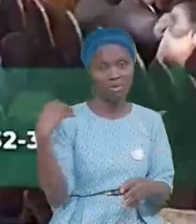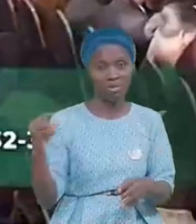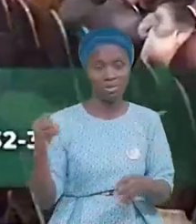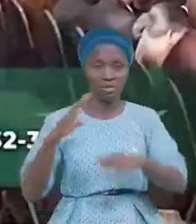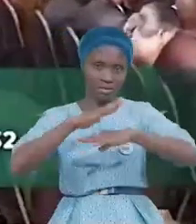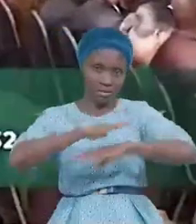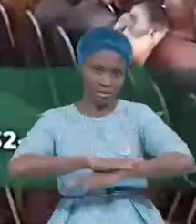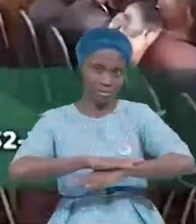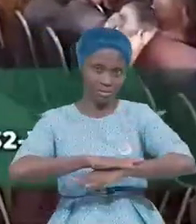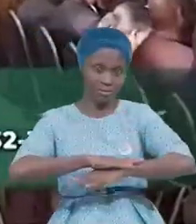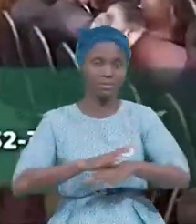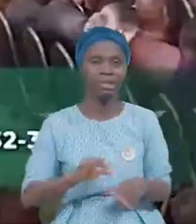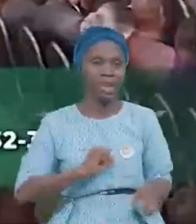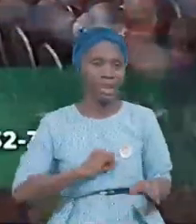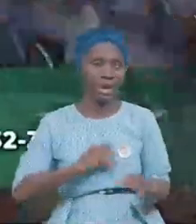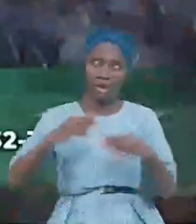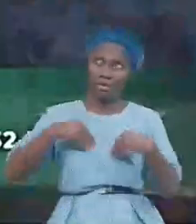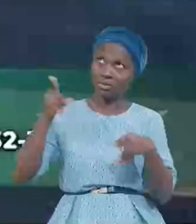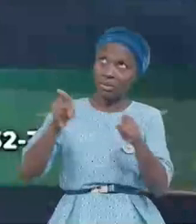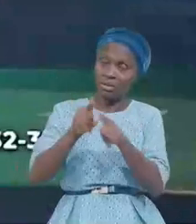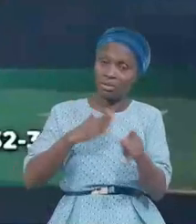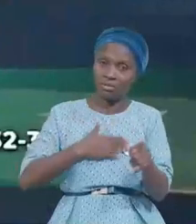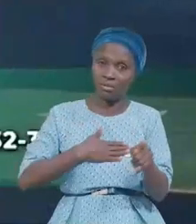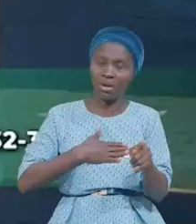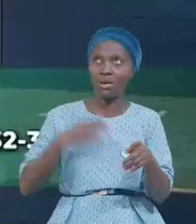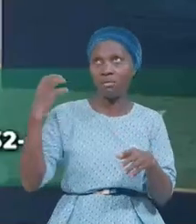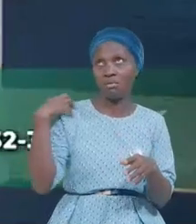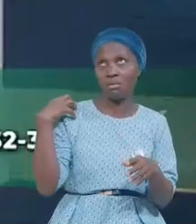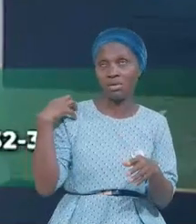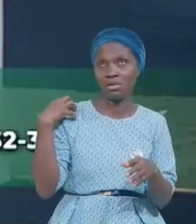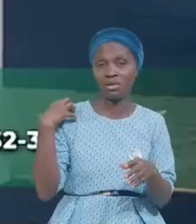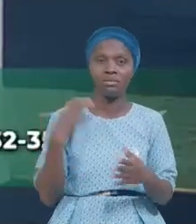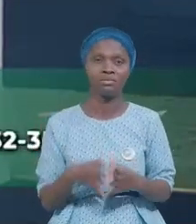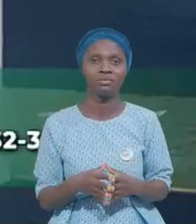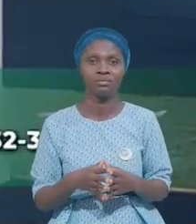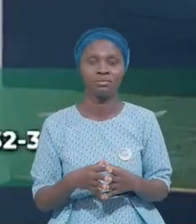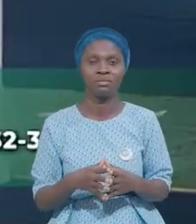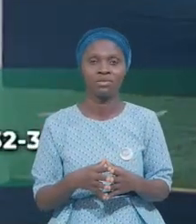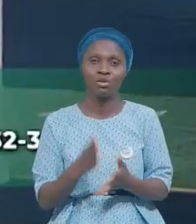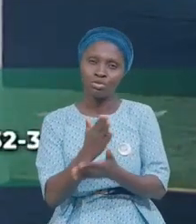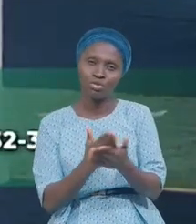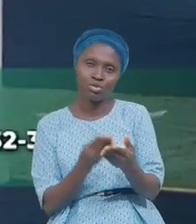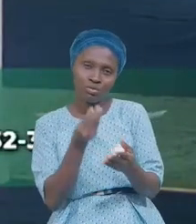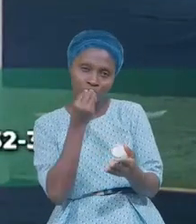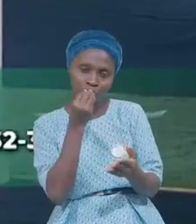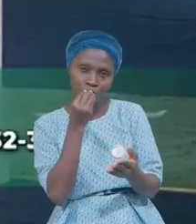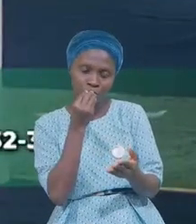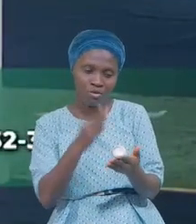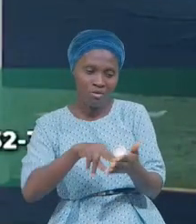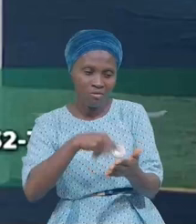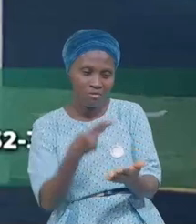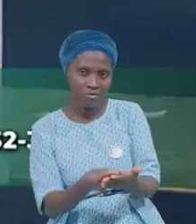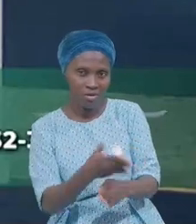te prends maintenant comme mon maître. Alors, il y a des miettes qui tombe là où les enfants